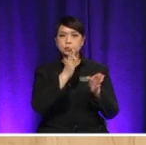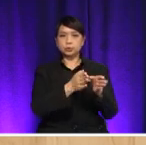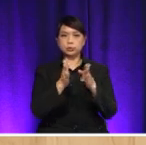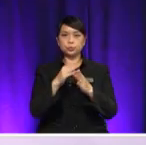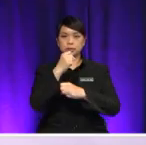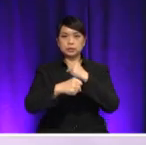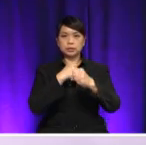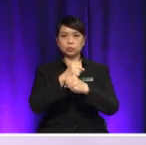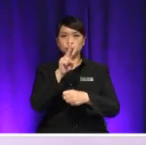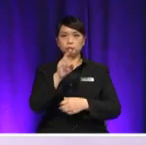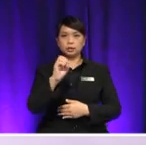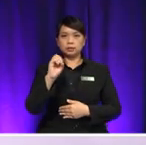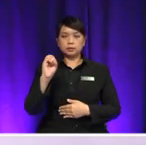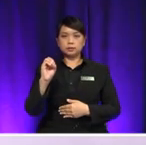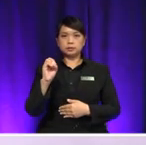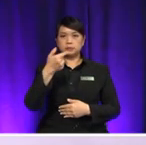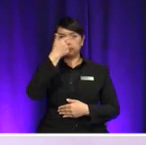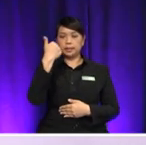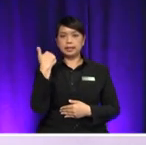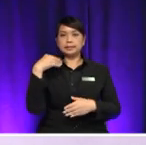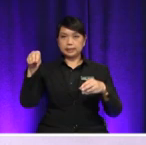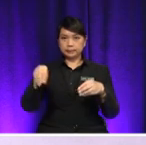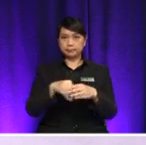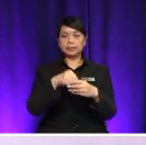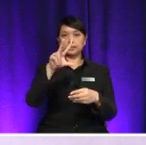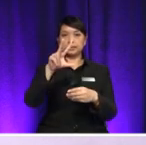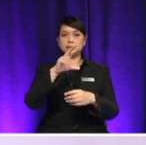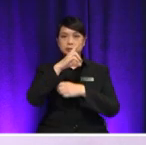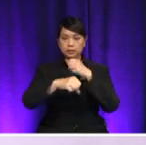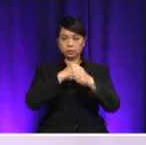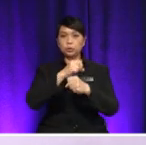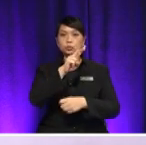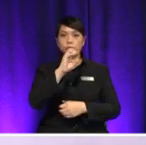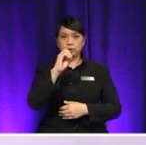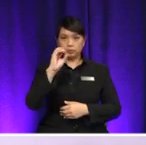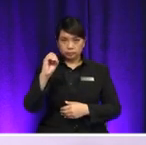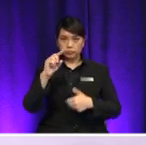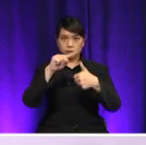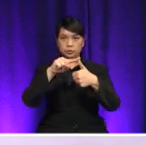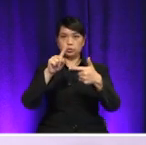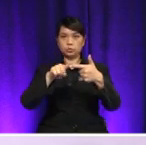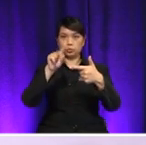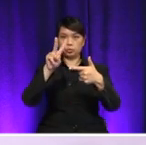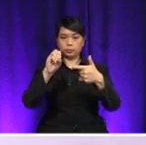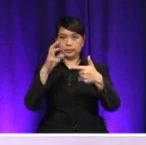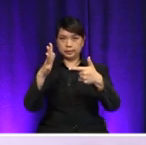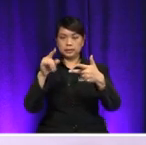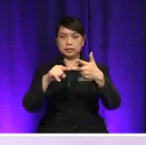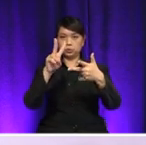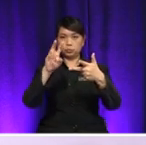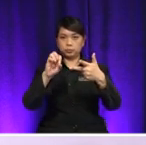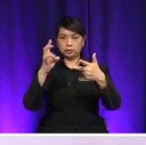2000 dia melibatkan tiga tahun begitu tahun 2000 2015 dan 2017 Oke dan saya coba letak